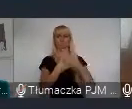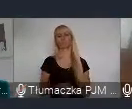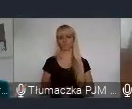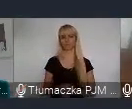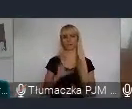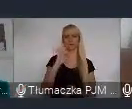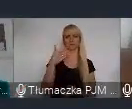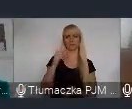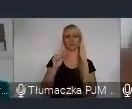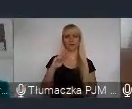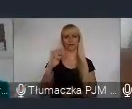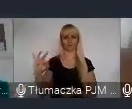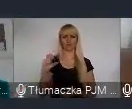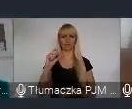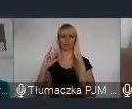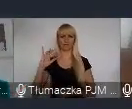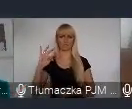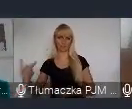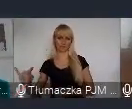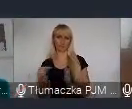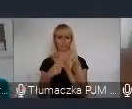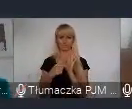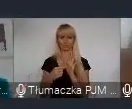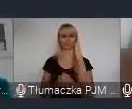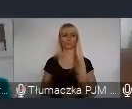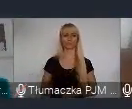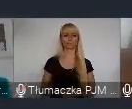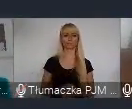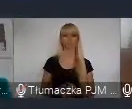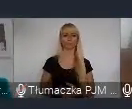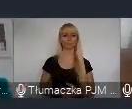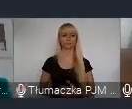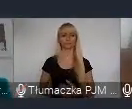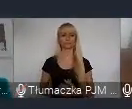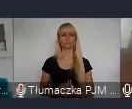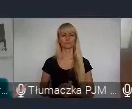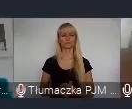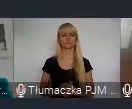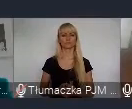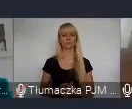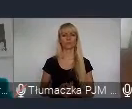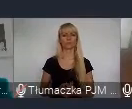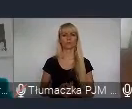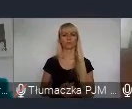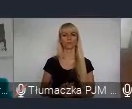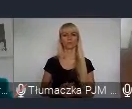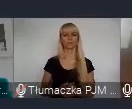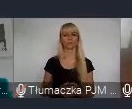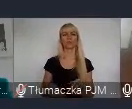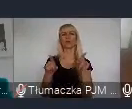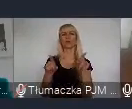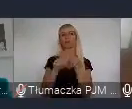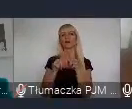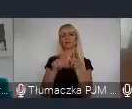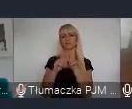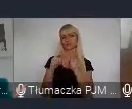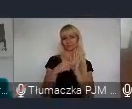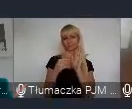Więc są to rzeczy, wydaje się, obiecujące. No i na koniec tabor, tak? Tutaj szczególnie tramwaje są, myślę, że dla